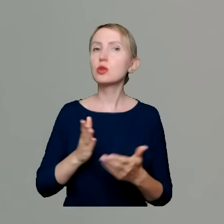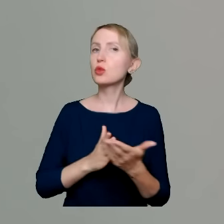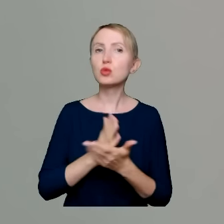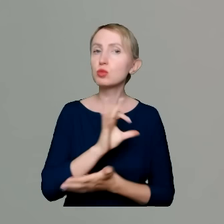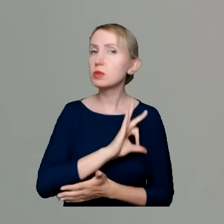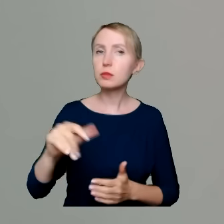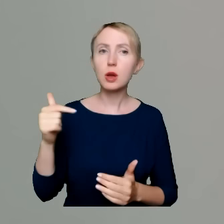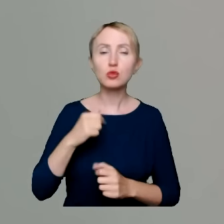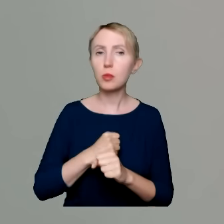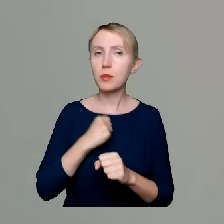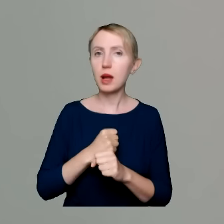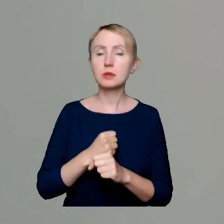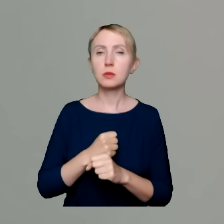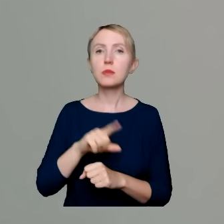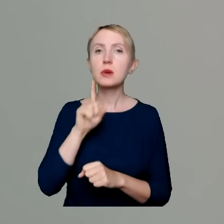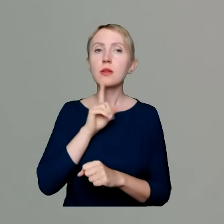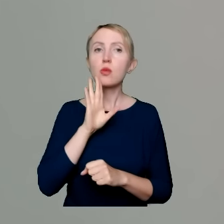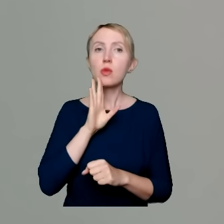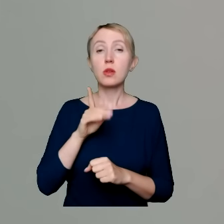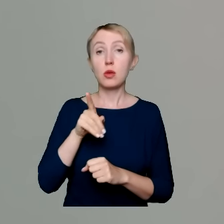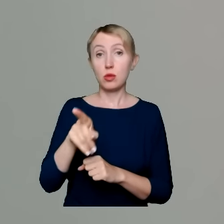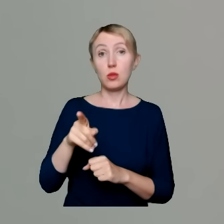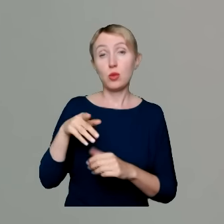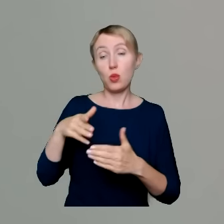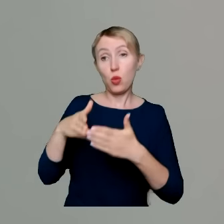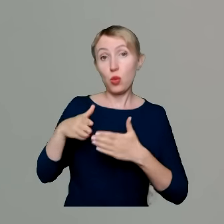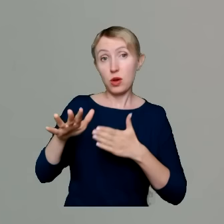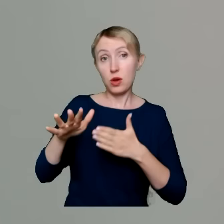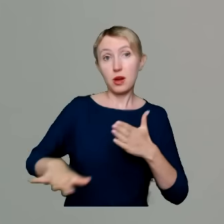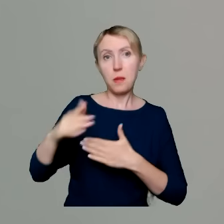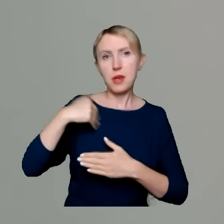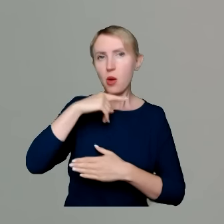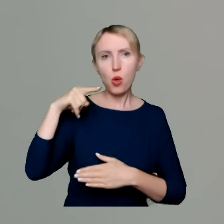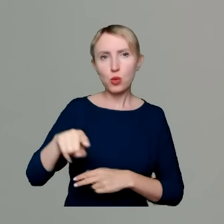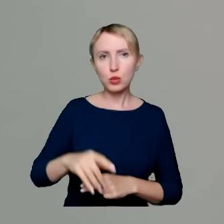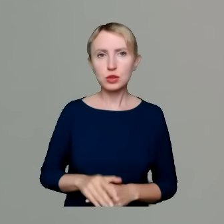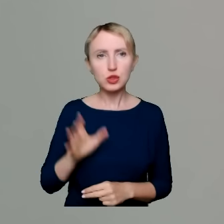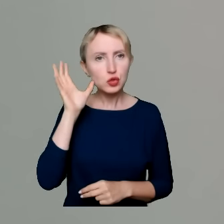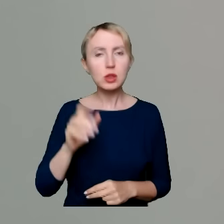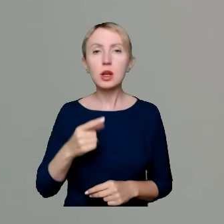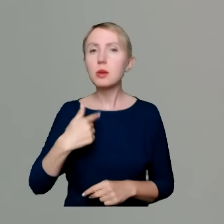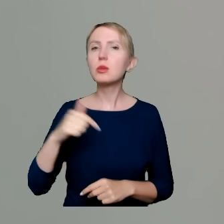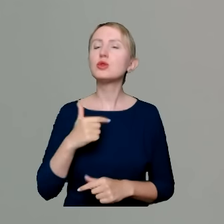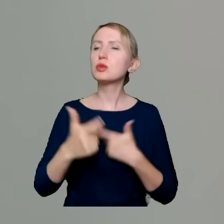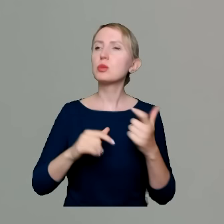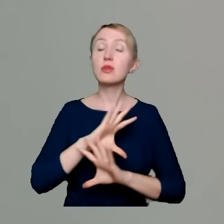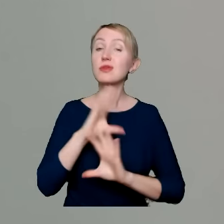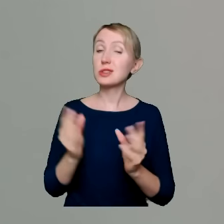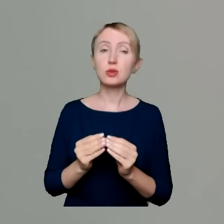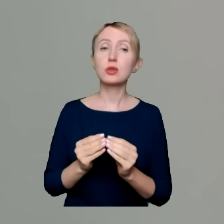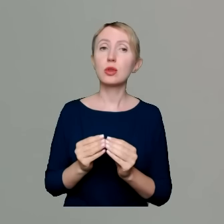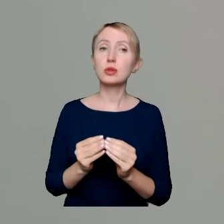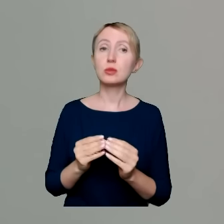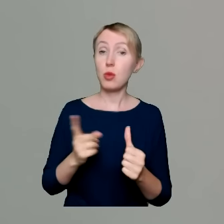bo najprawdopodobniej ten morderca ukrywa się na terytorium Białorusi. I my musimy zrobić wszystko, aby po pierwsze